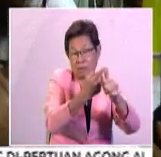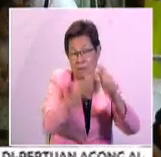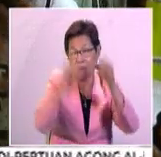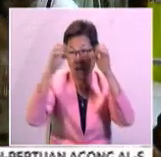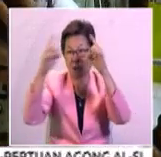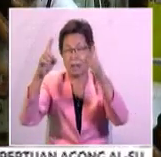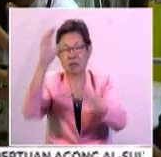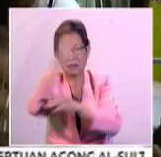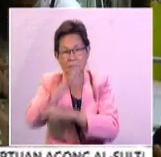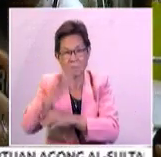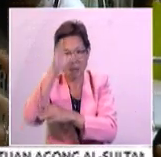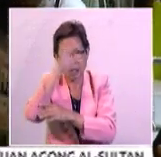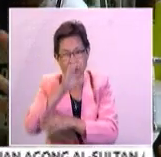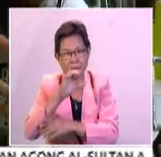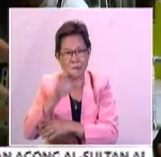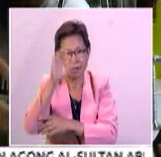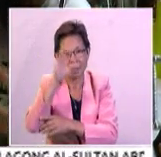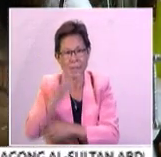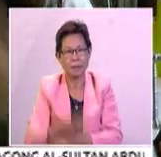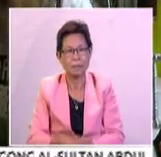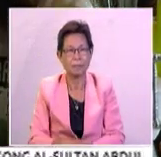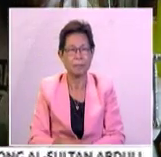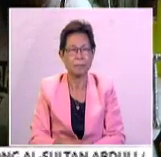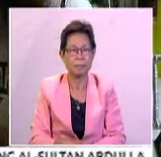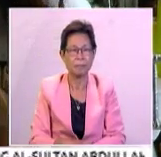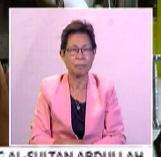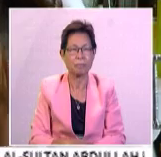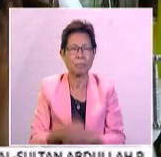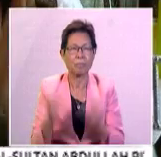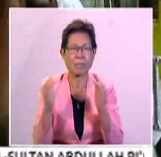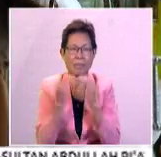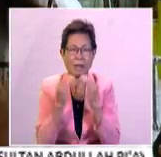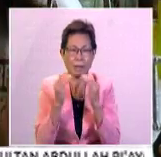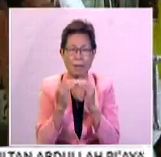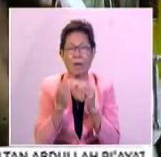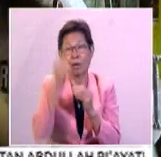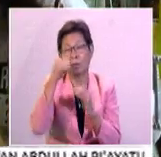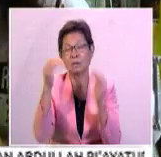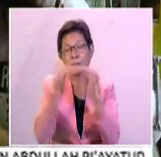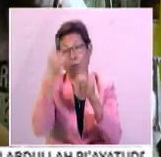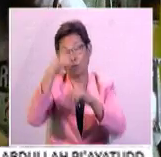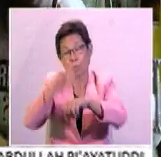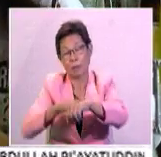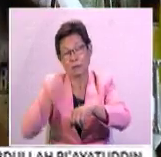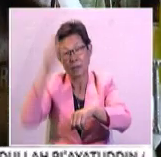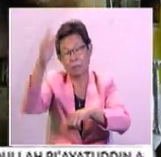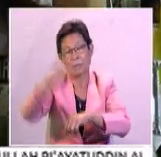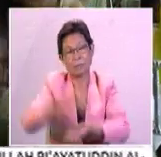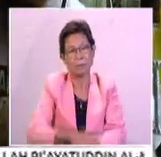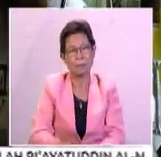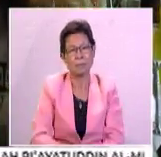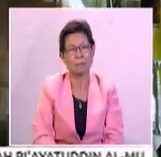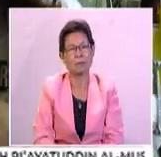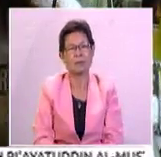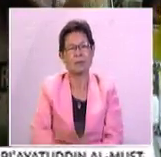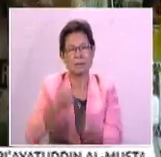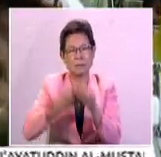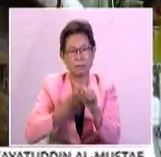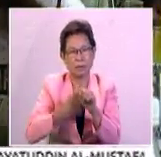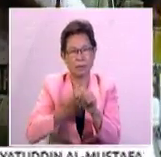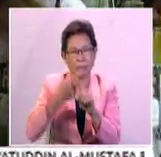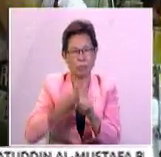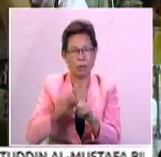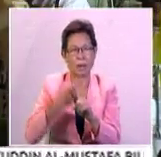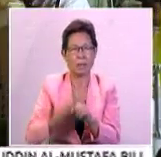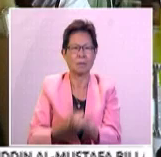boleh cari something yang kita rasa stabil untuk masa depan dia, yang dia tak payah nak risau setiap bulan macam